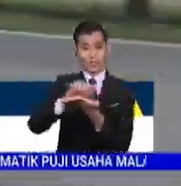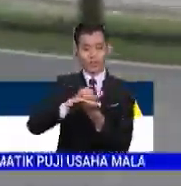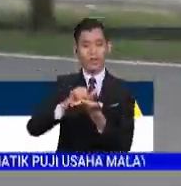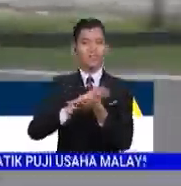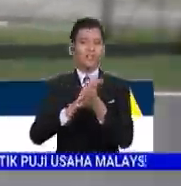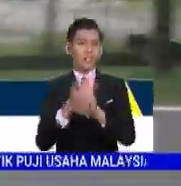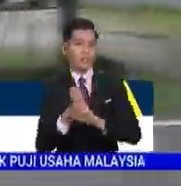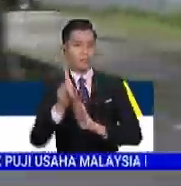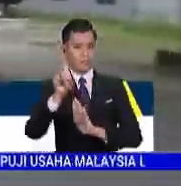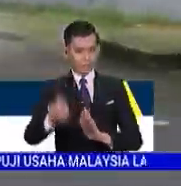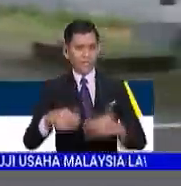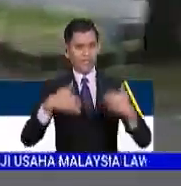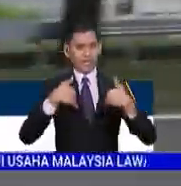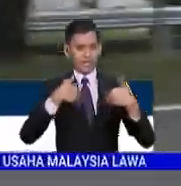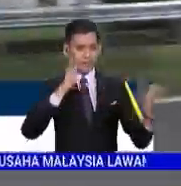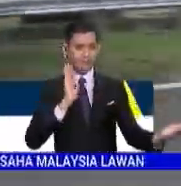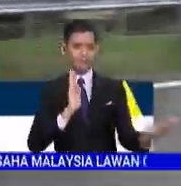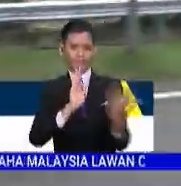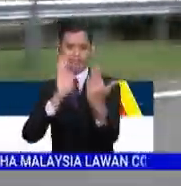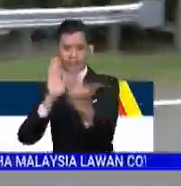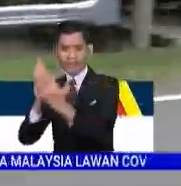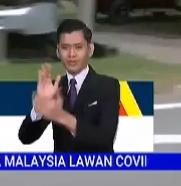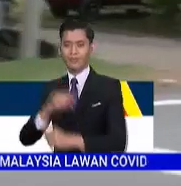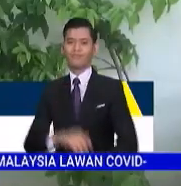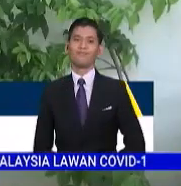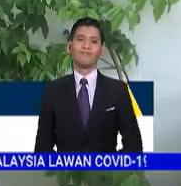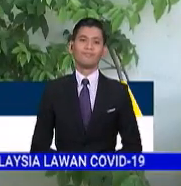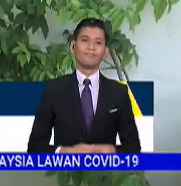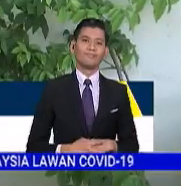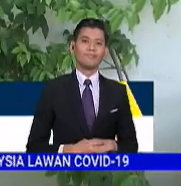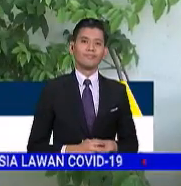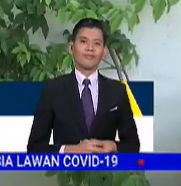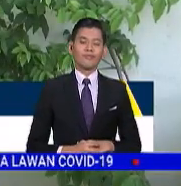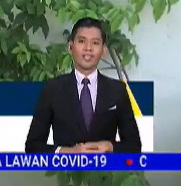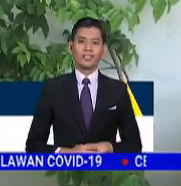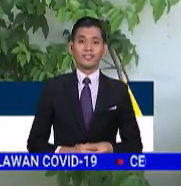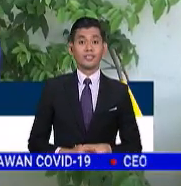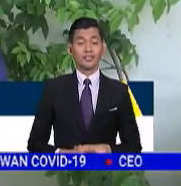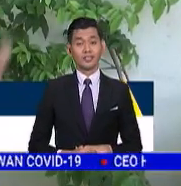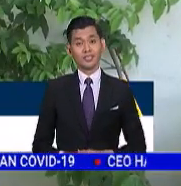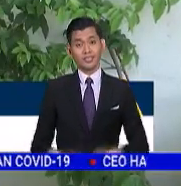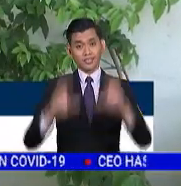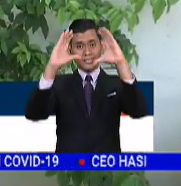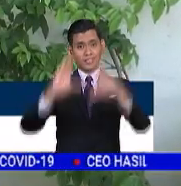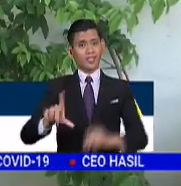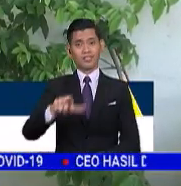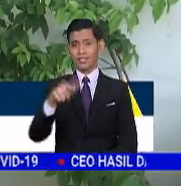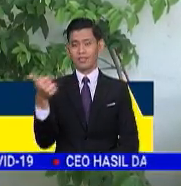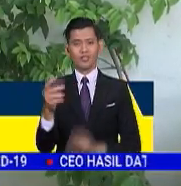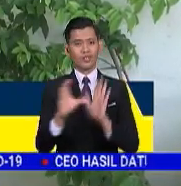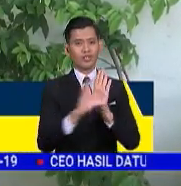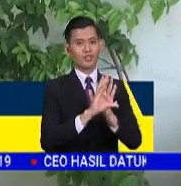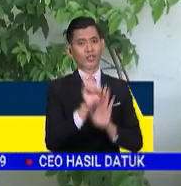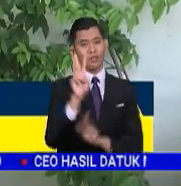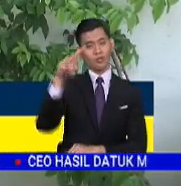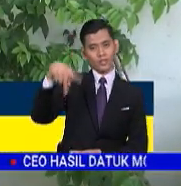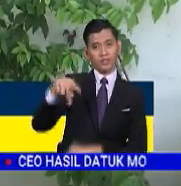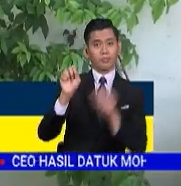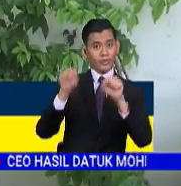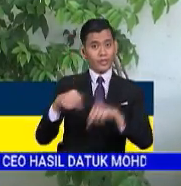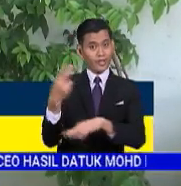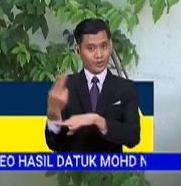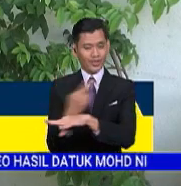hala diperlukan dalam mendekati pemilih berkenaan. Platform yang selebihnya seperti WhatsApp ini juga